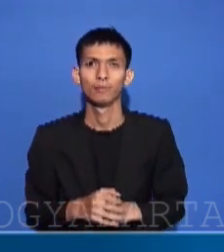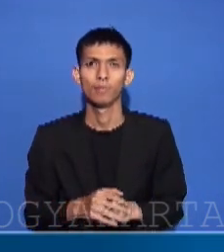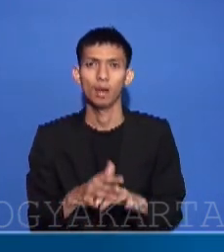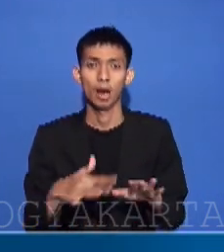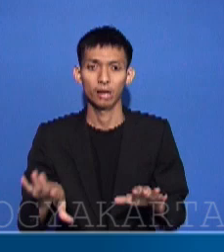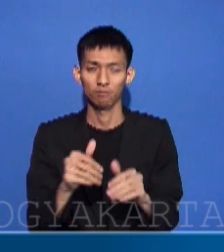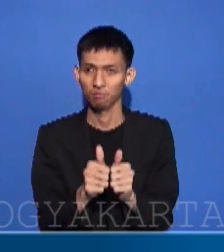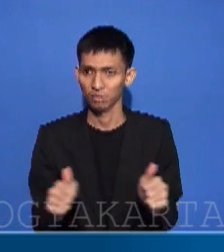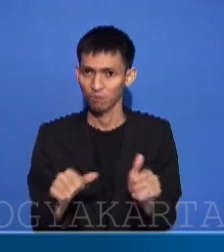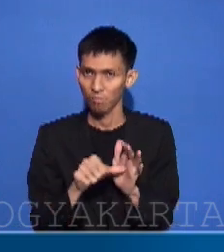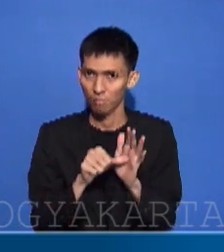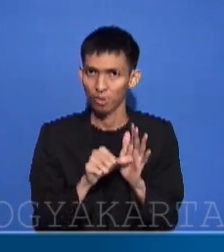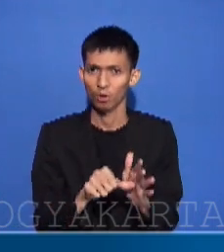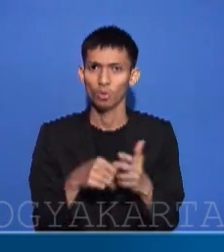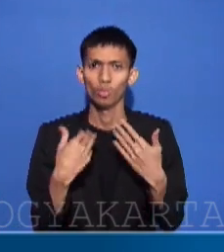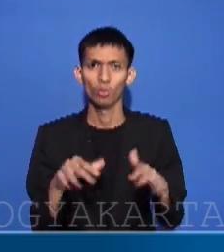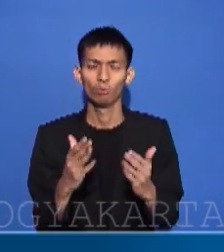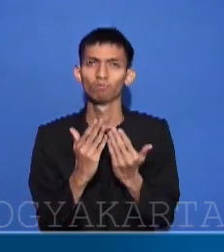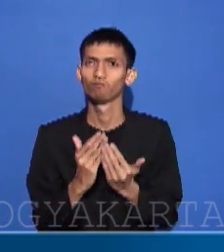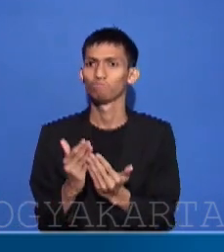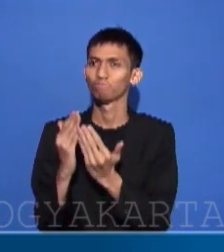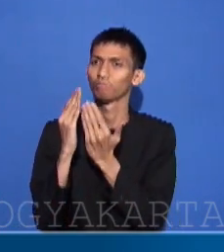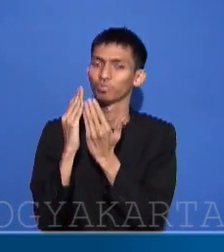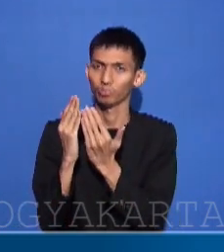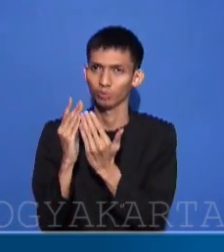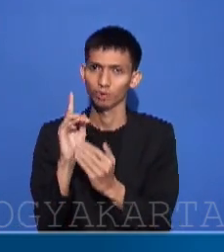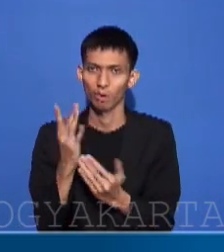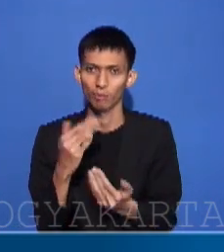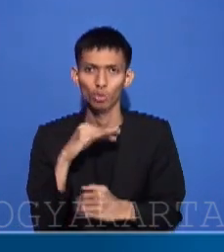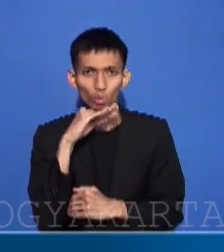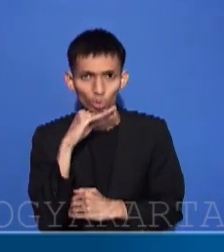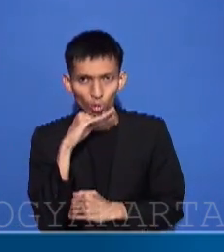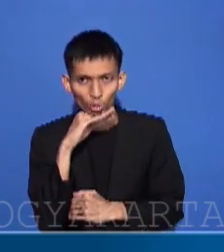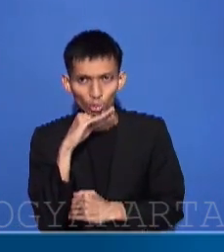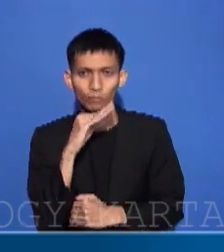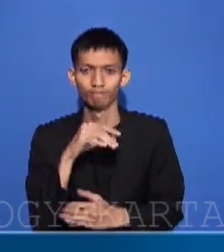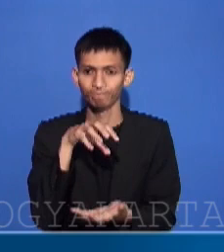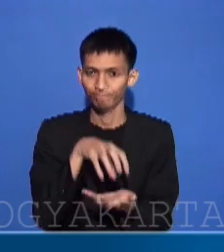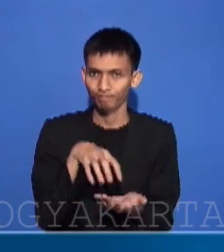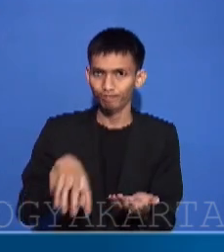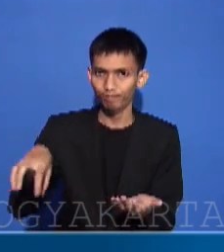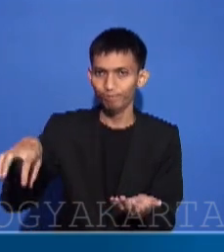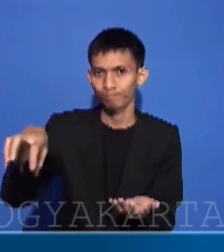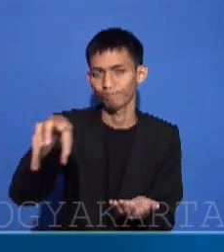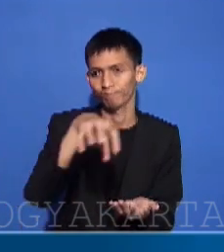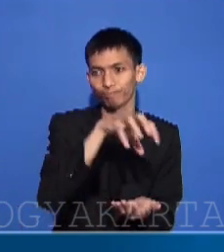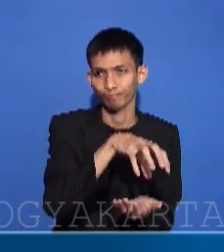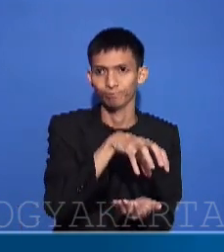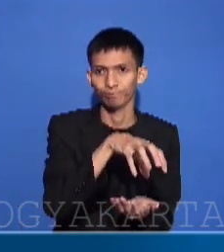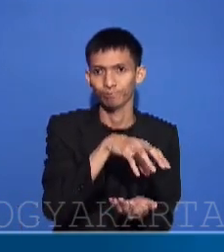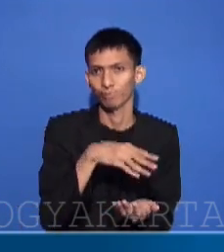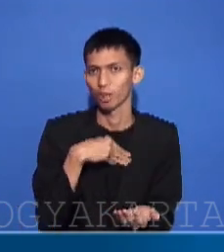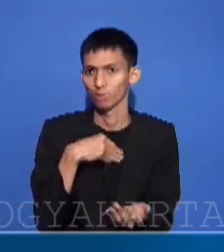bersih disambut rasa syukur warga yang kemudian menunggu sambil menyiapkan tempat air menurut warga